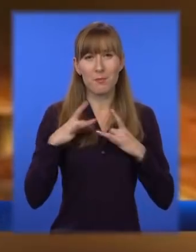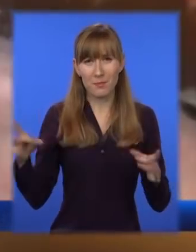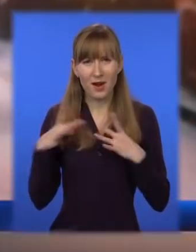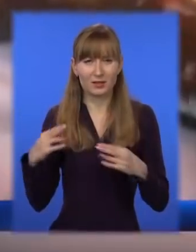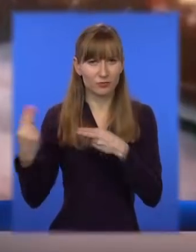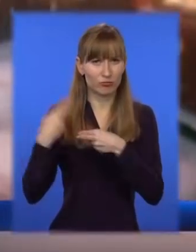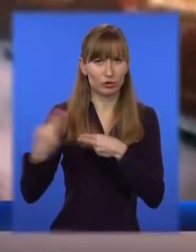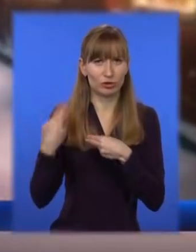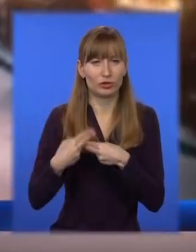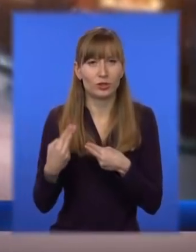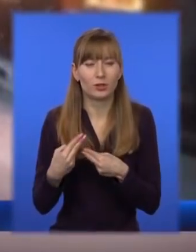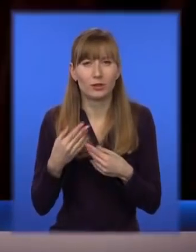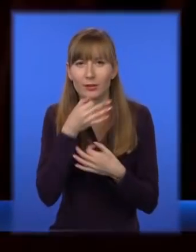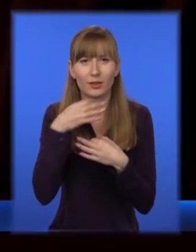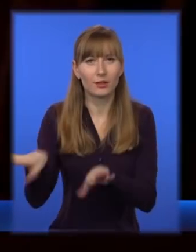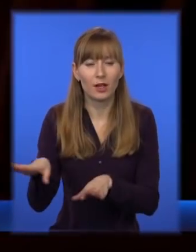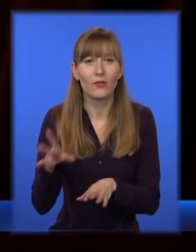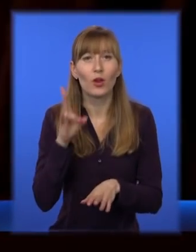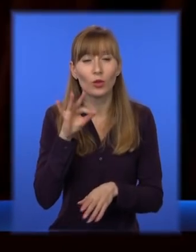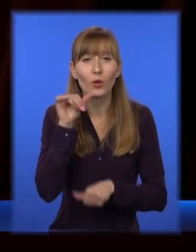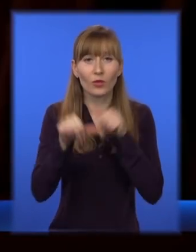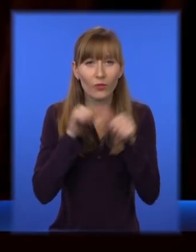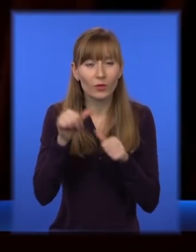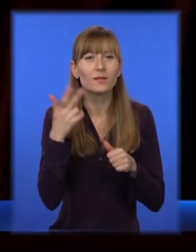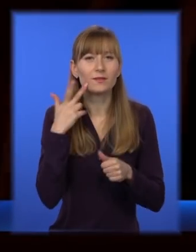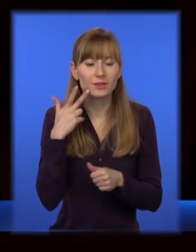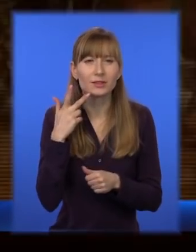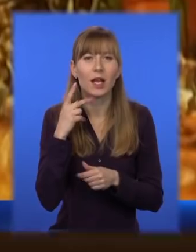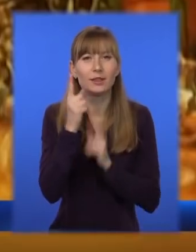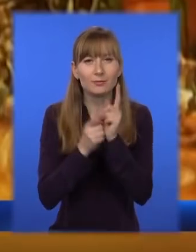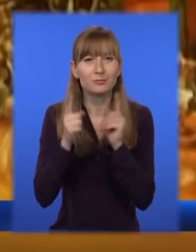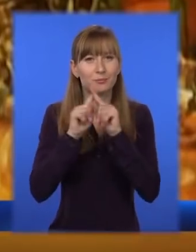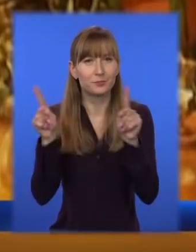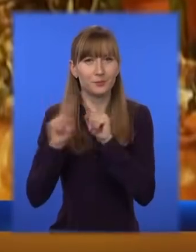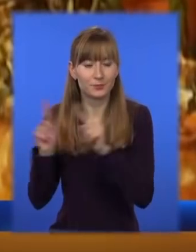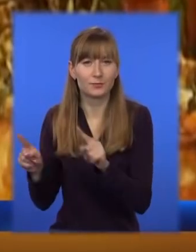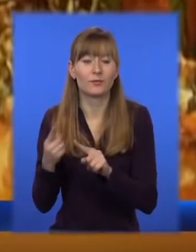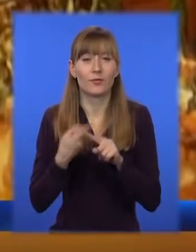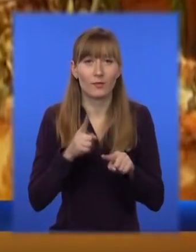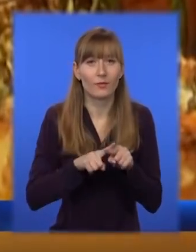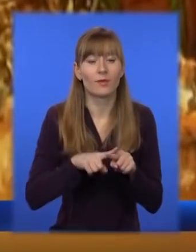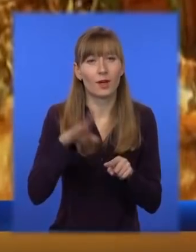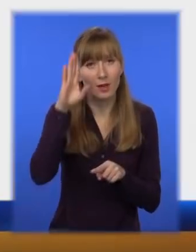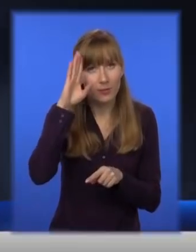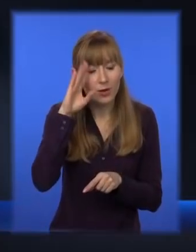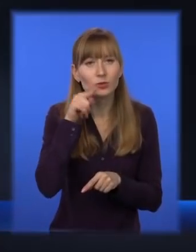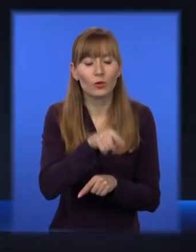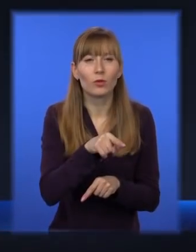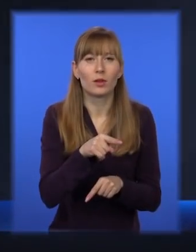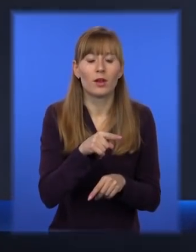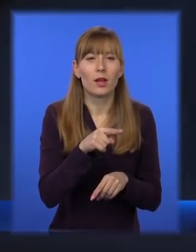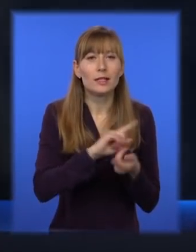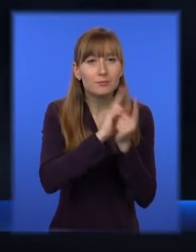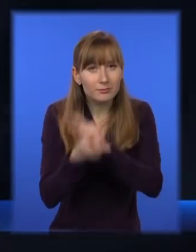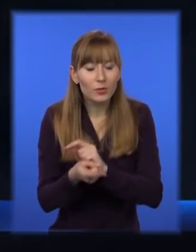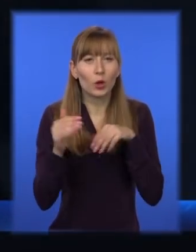для створення грошей. Але напередодні Різдва з усіма обов'язково трапляється диво. Скрудж – не виняток. Бачити добро, створювати його